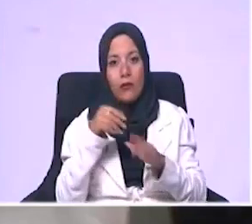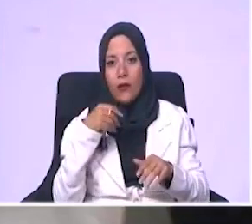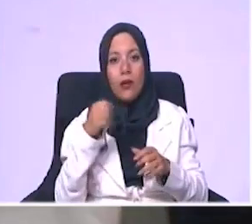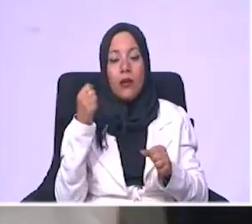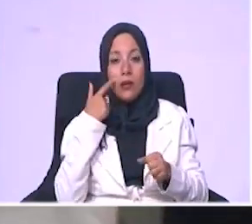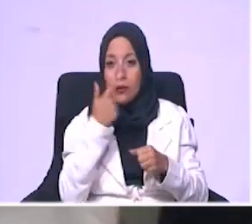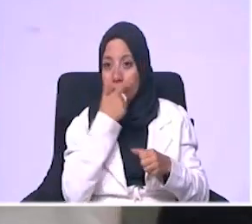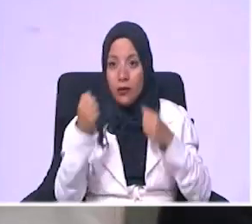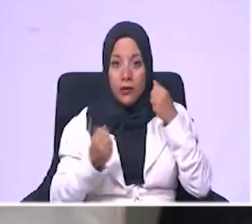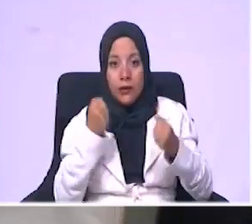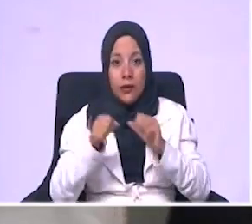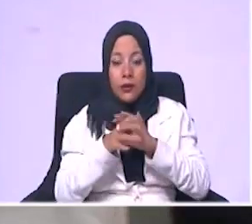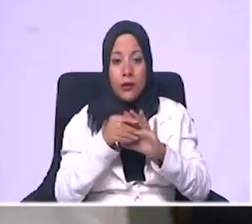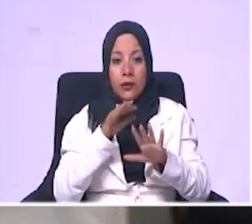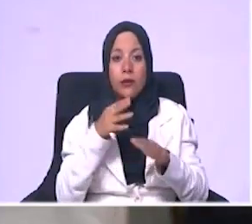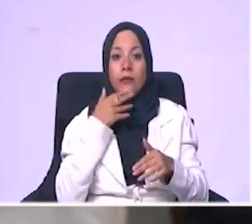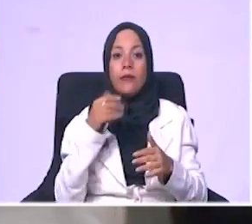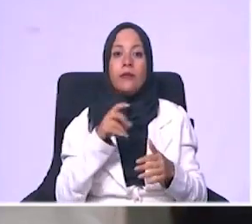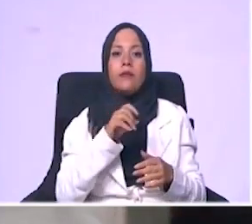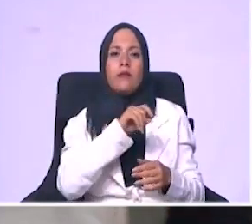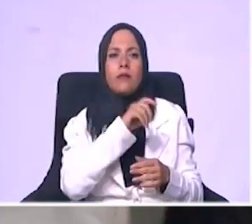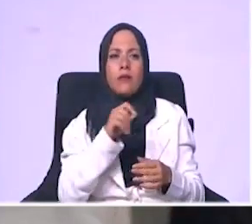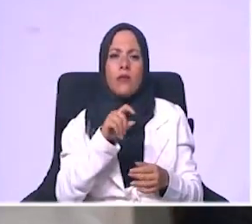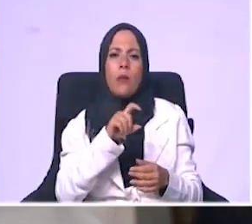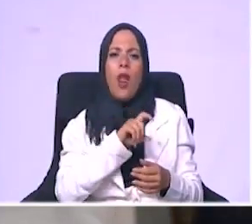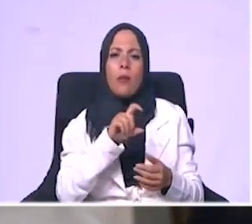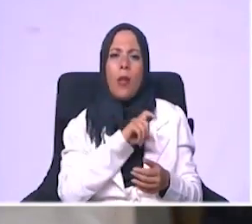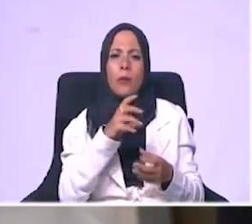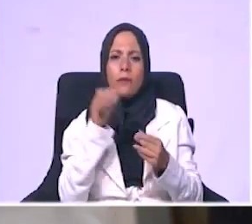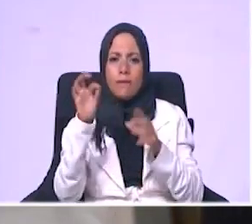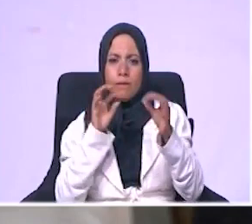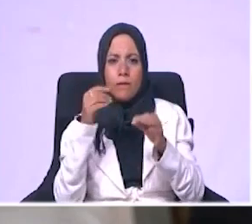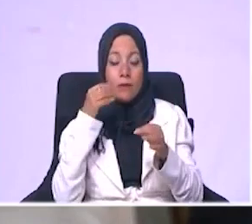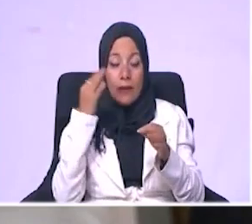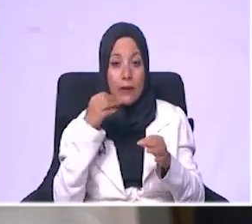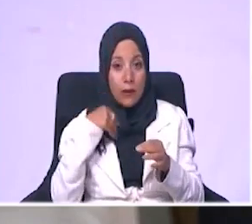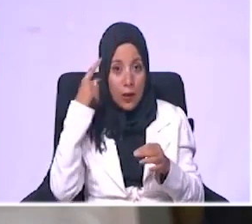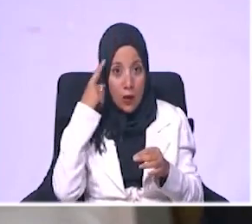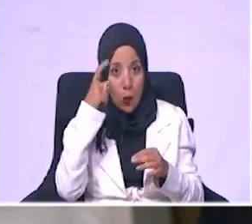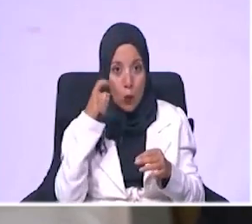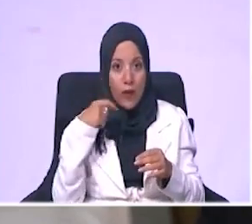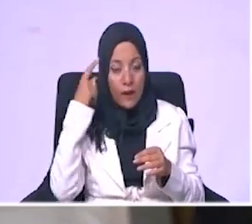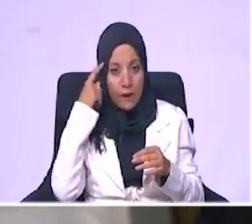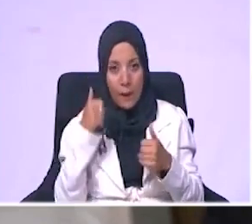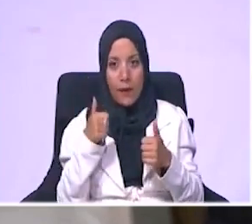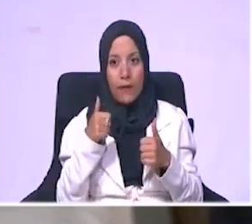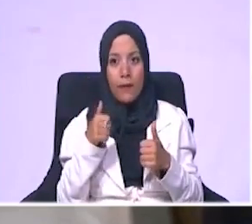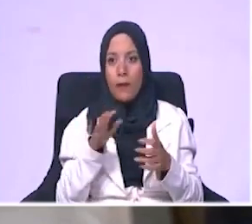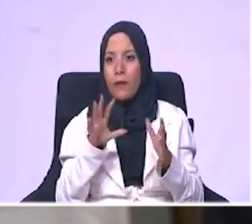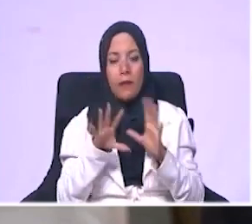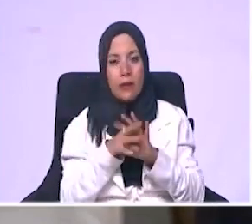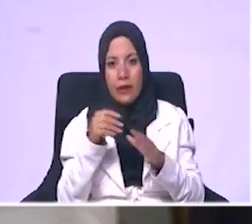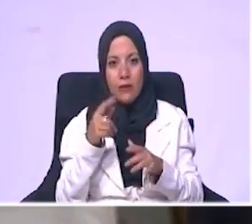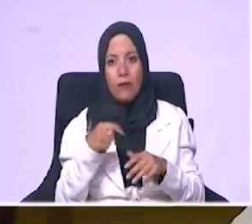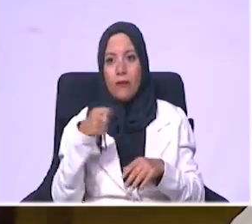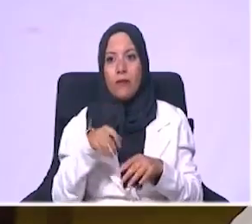قدرات لا هو كان مطلوب طلبات واهم حاجه يكون في درجه علميه يعني مش مجرد ان انا واخده ليسانس